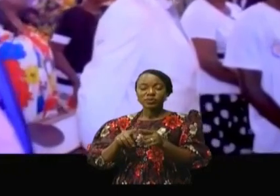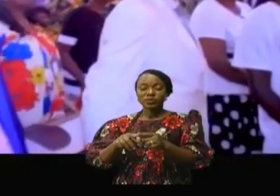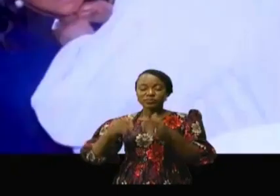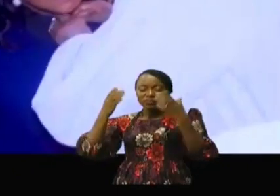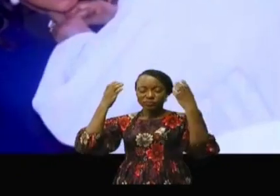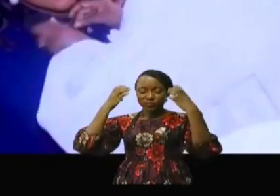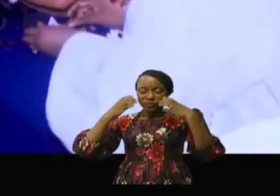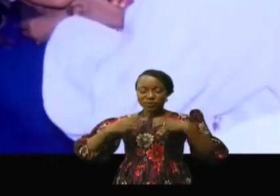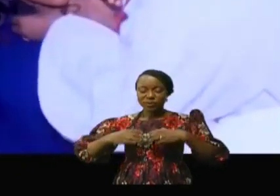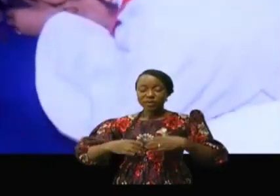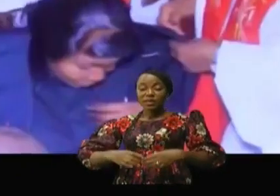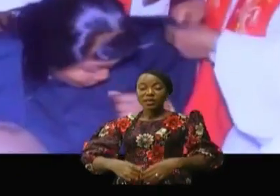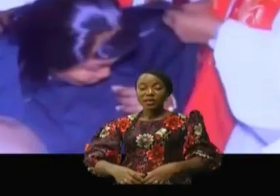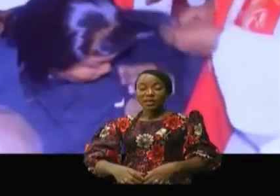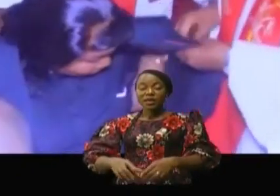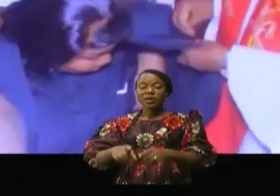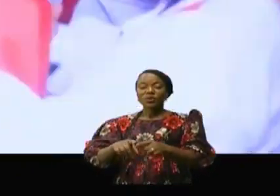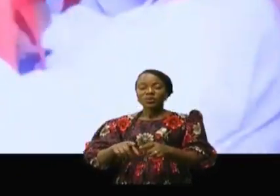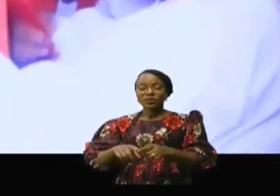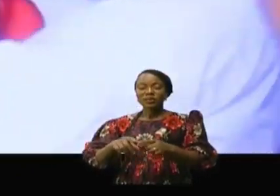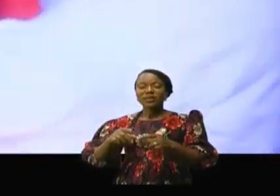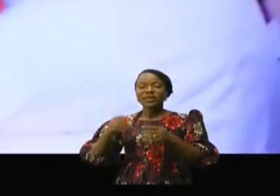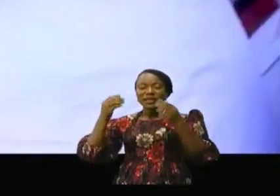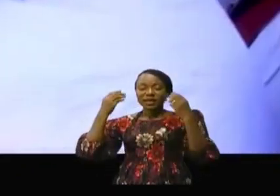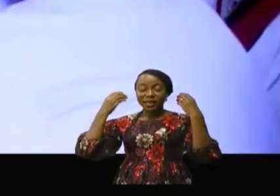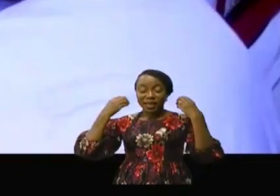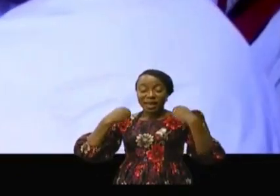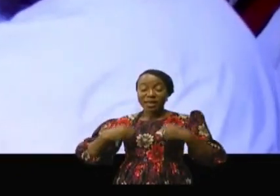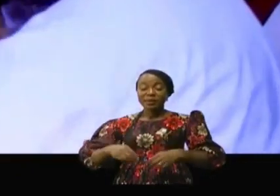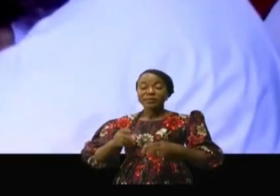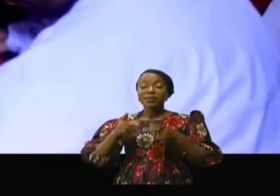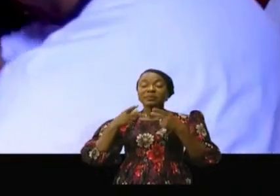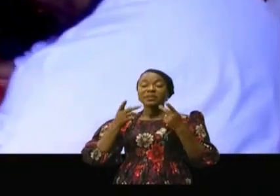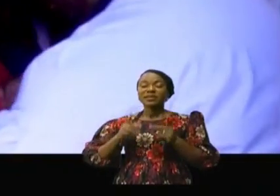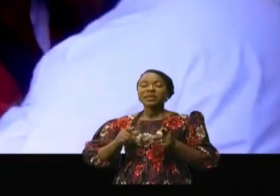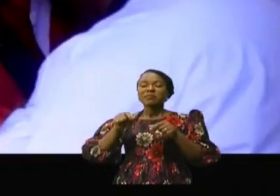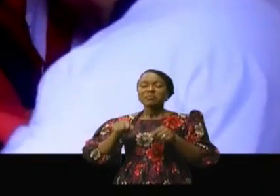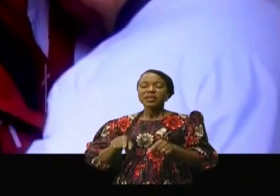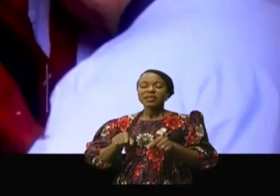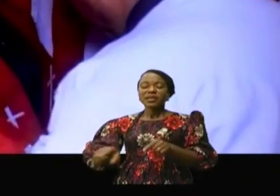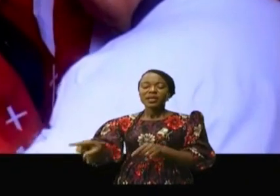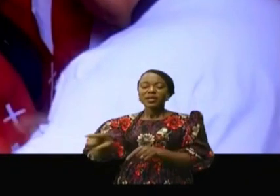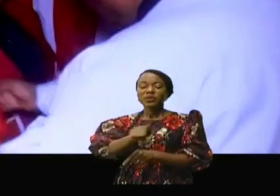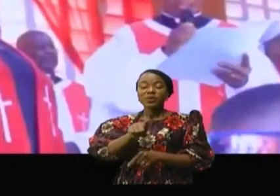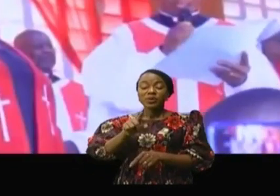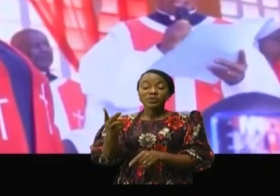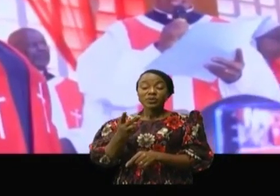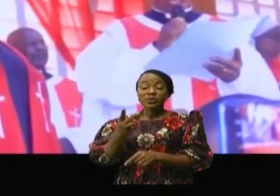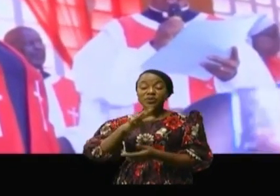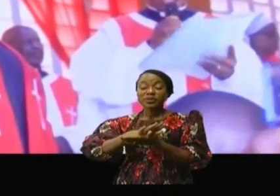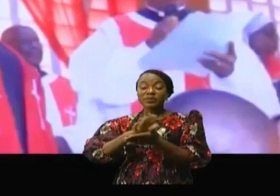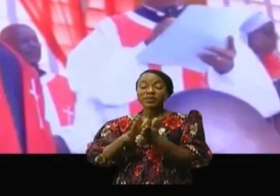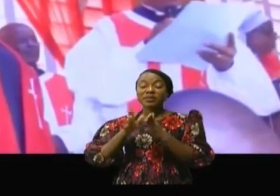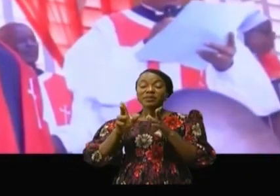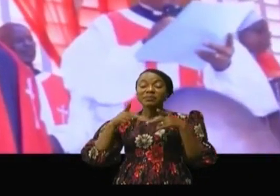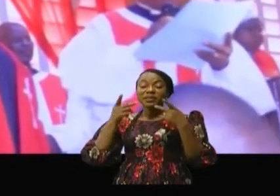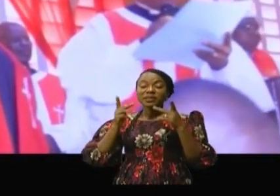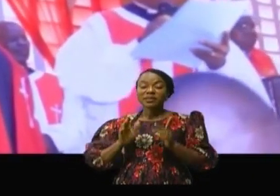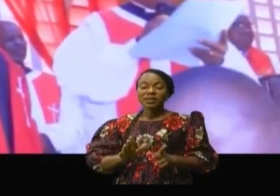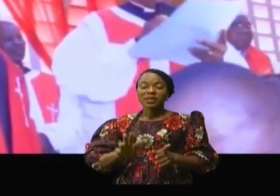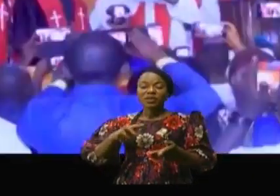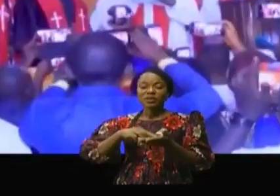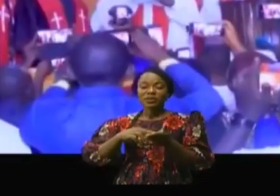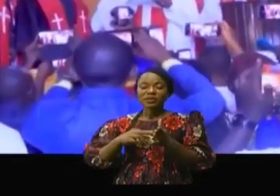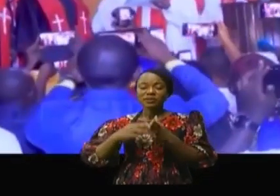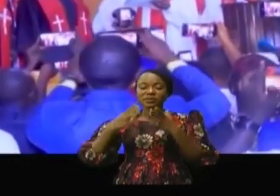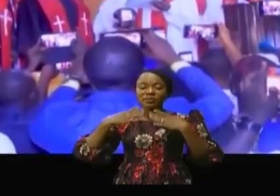porter à chacune la tenue pastorale faisant d'elles des désormais révérendes pasteurs, tenue constituée d'une toge